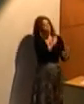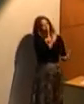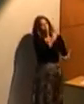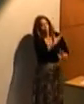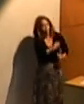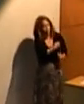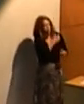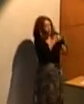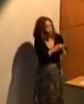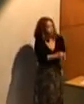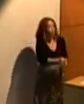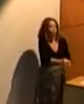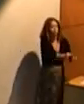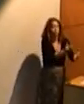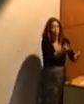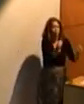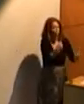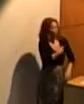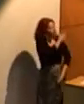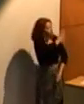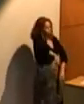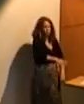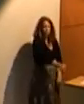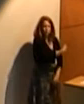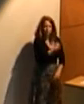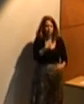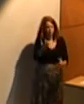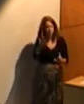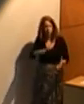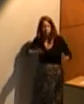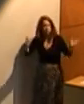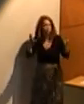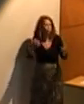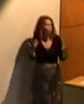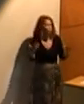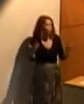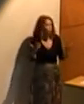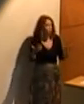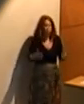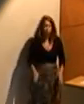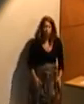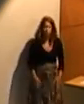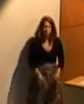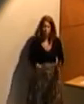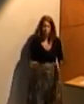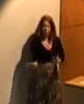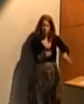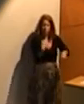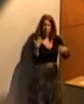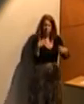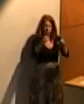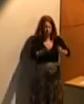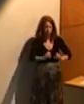si je fonde tout sur la liberté et jeudi après to m'a soutenu ce que je voudrais c'est à voir deux de ne plus avoir de jambes mais avoir des